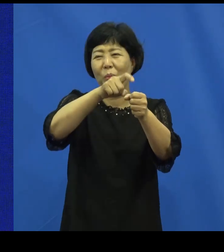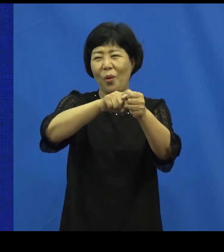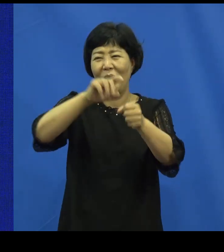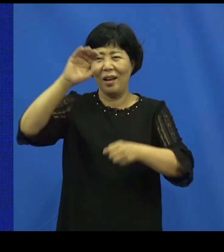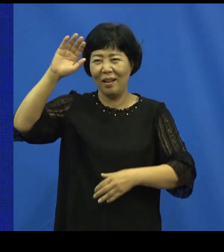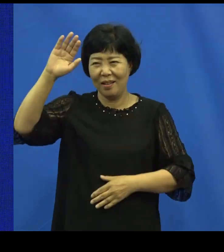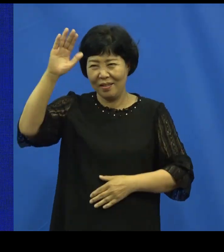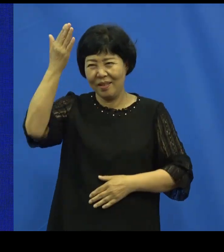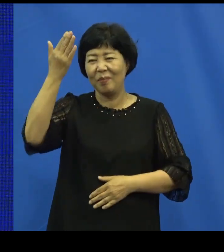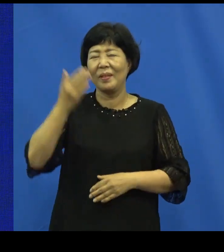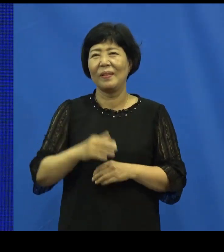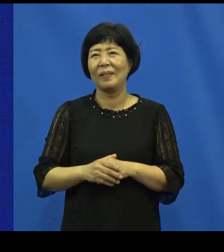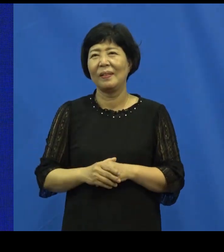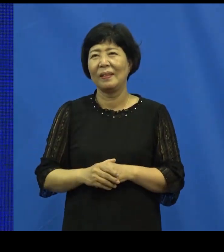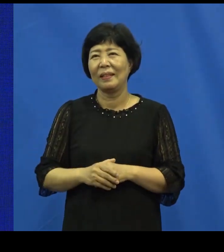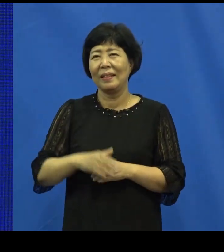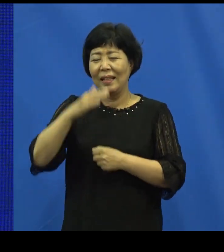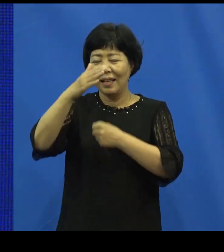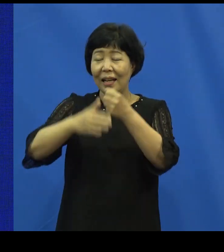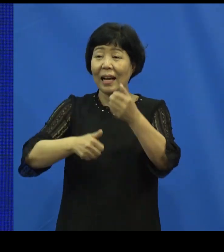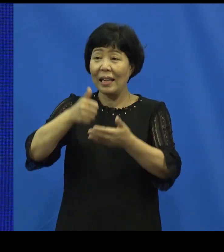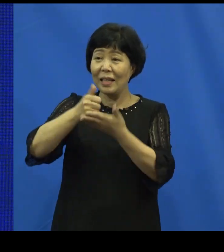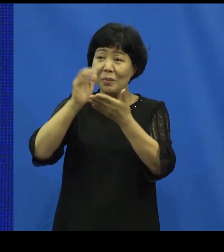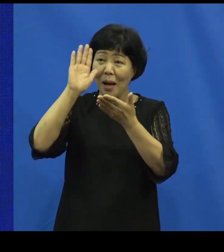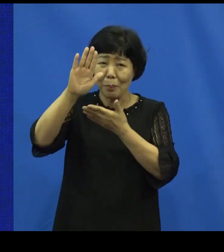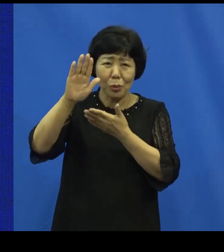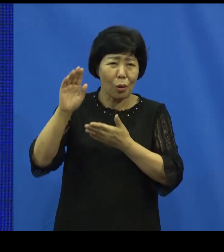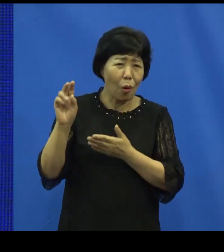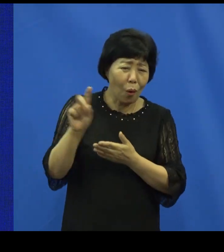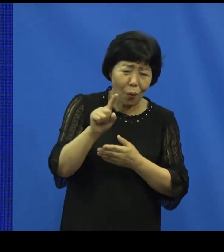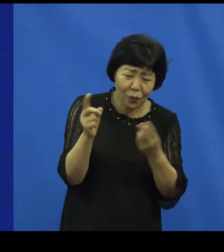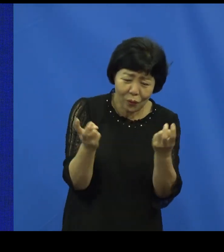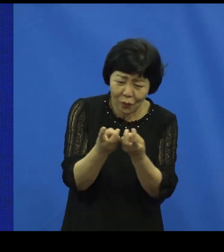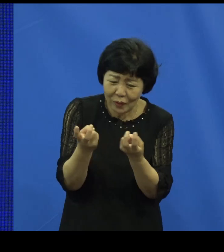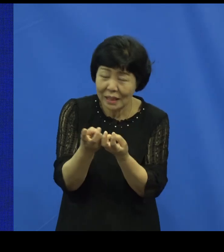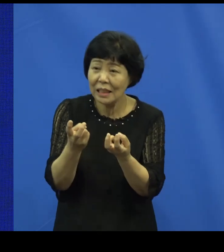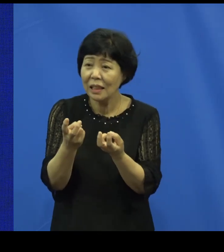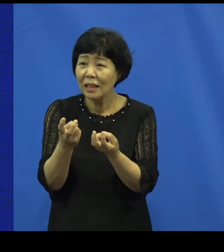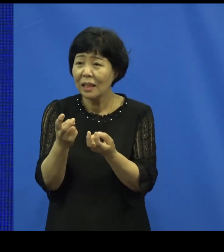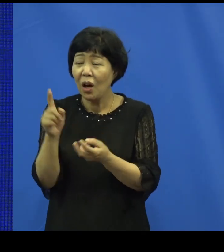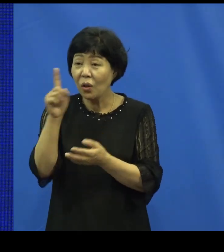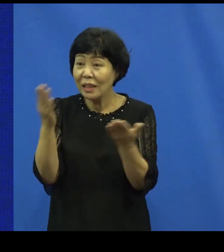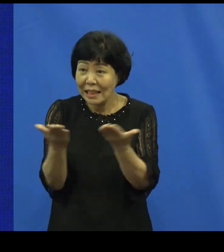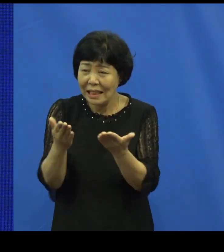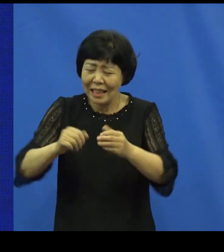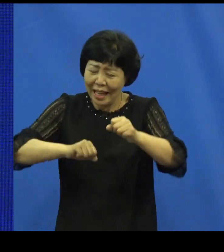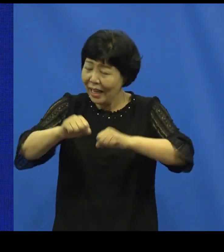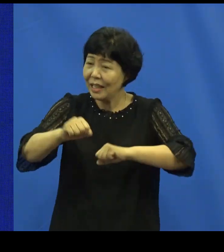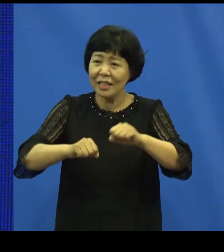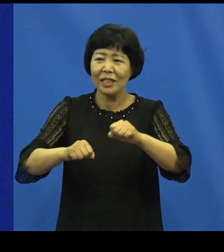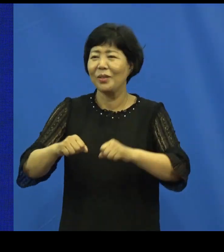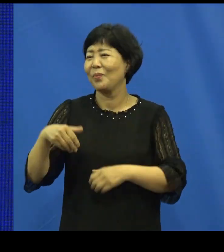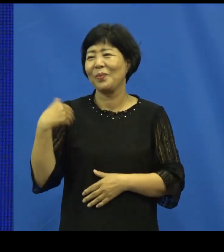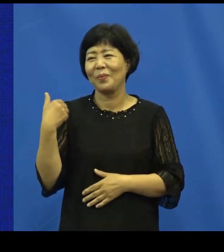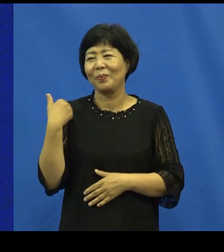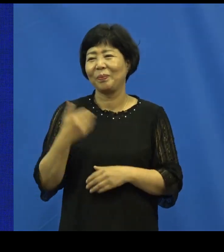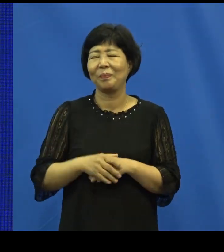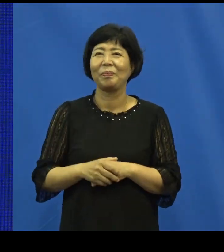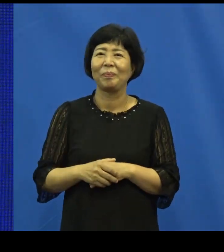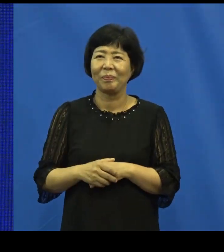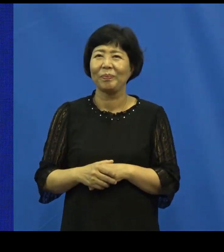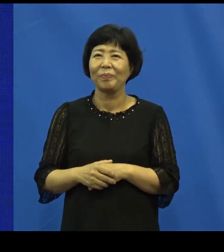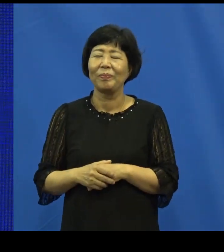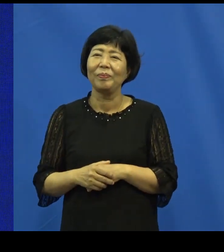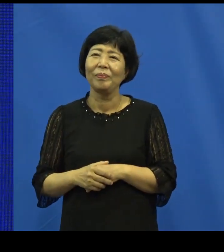하나님이 어떤 일을 행하실지 우리가 상상하는 것 이상의 역사를 이루어내시는 줄로 믿습니다. 그래서